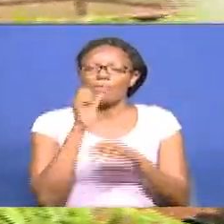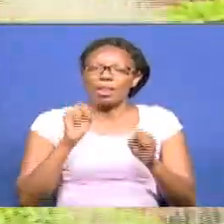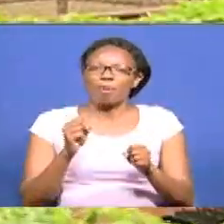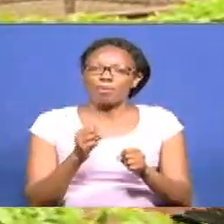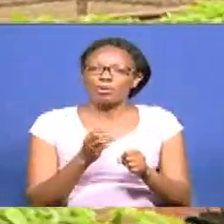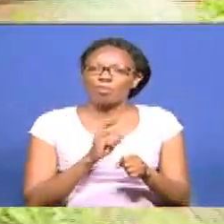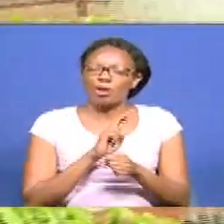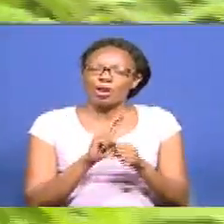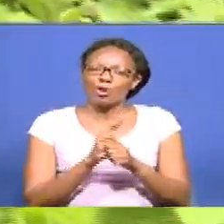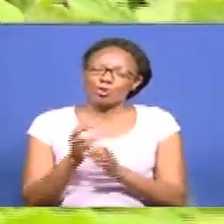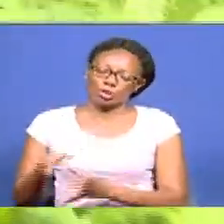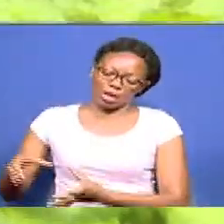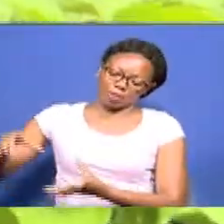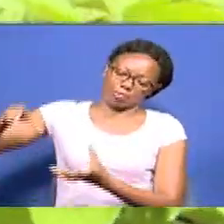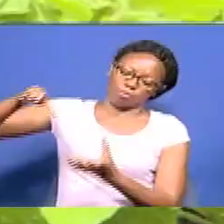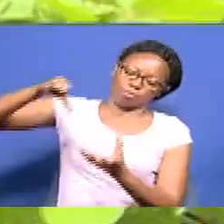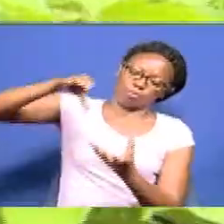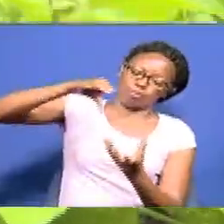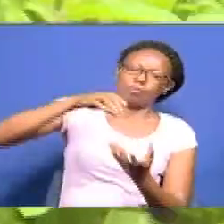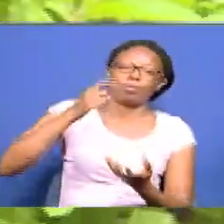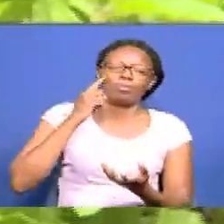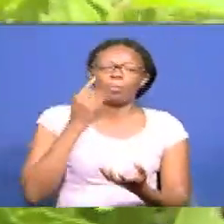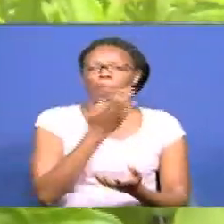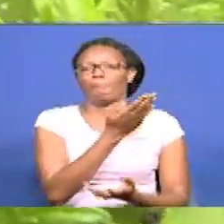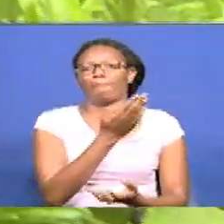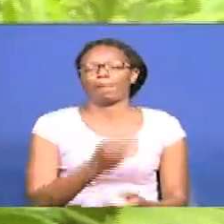unaweza tumia watering can.